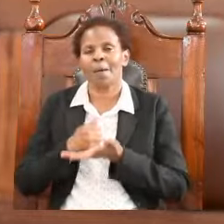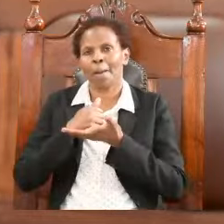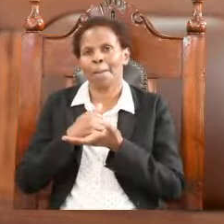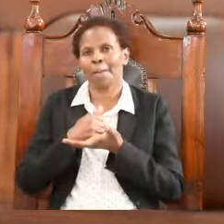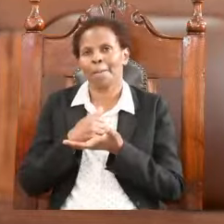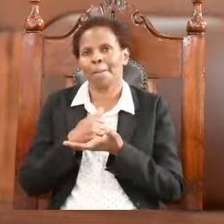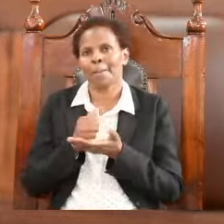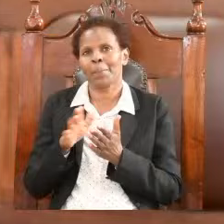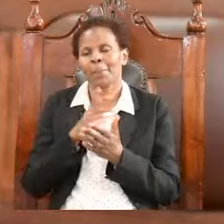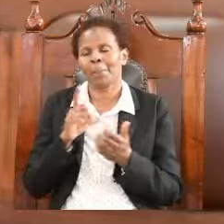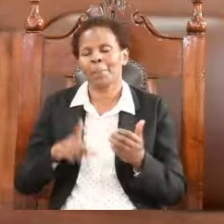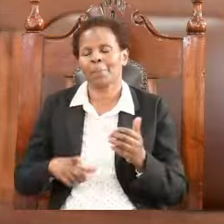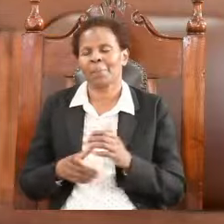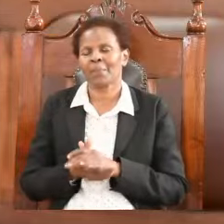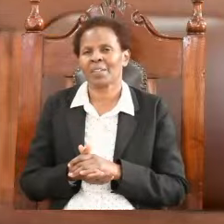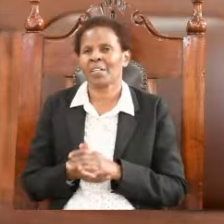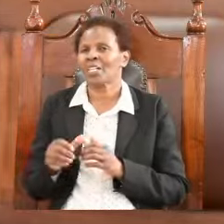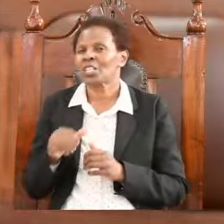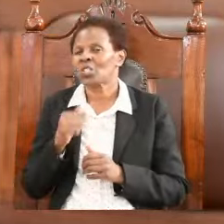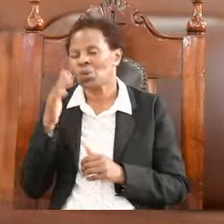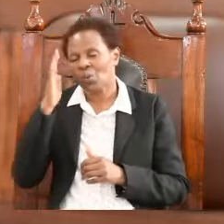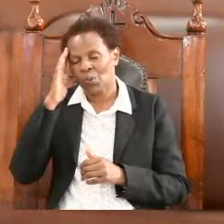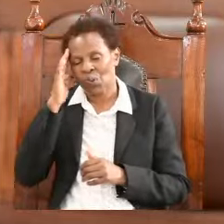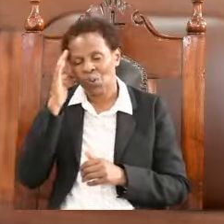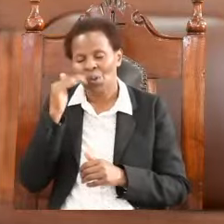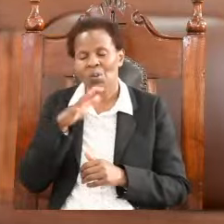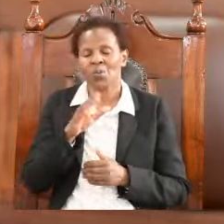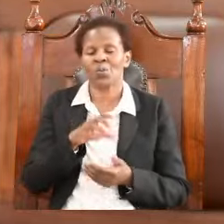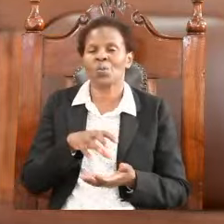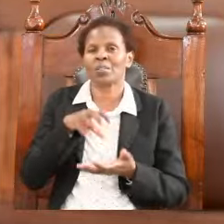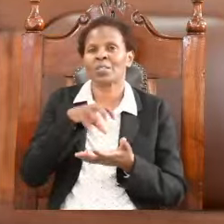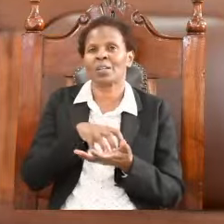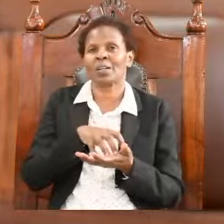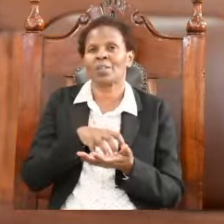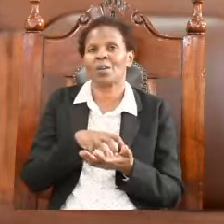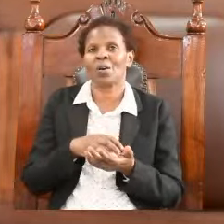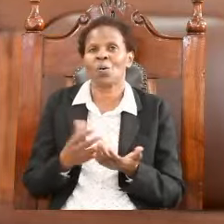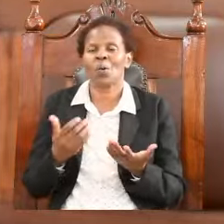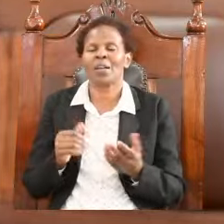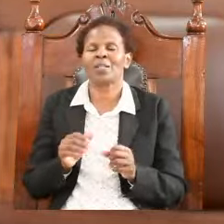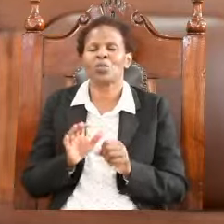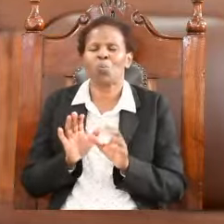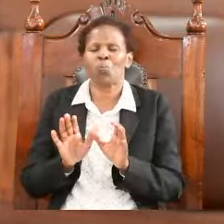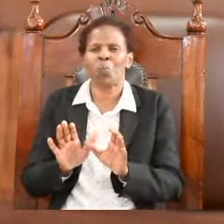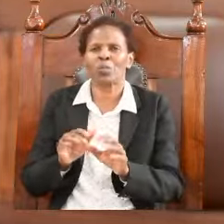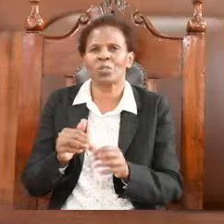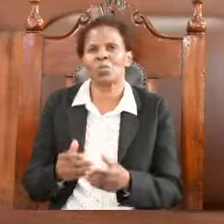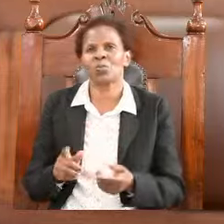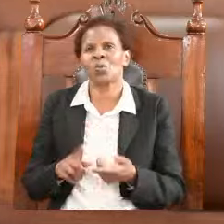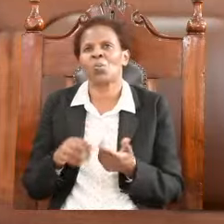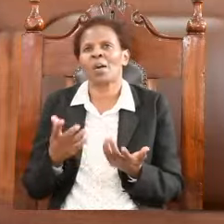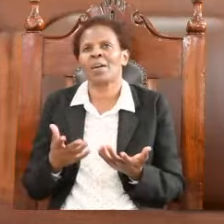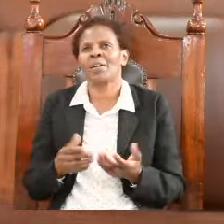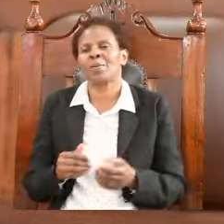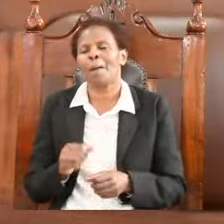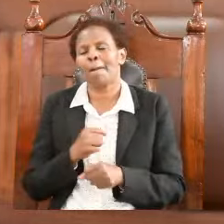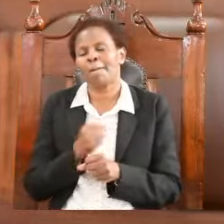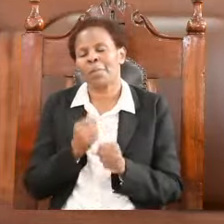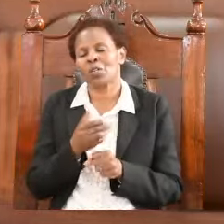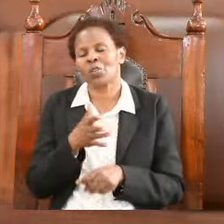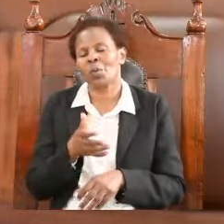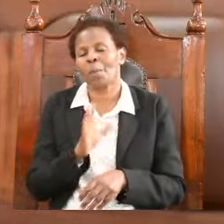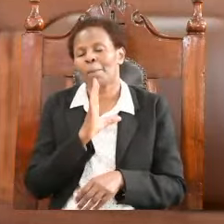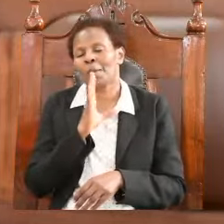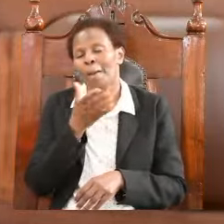ya gosho. Tue circumstances shia motorele, wea shigoti idhekaga, kana nishigote idhegi ya gotueka,